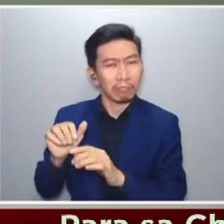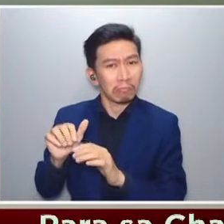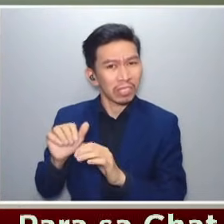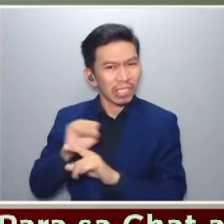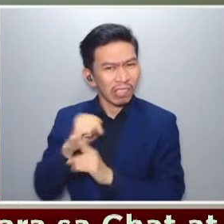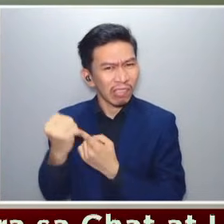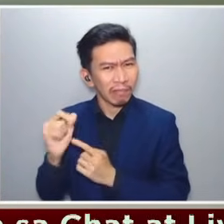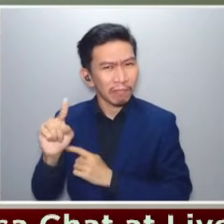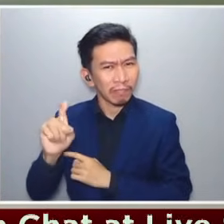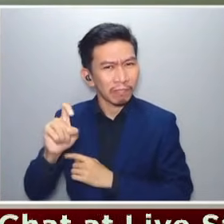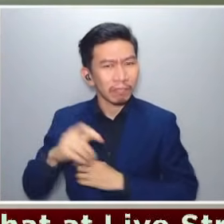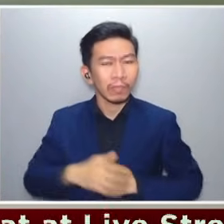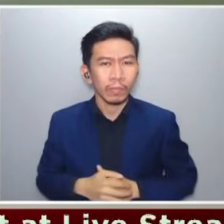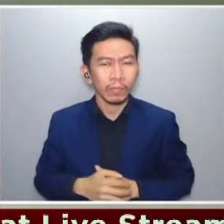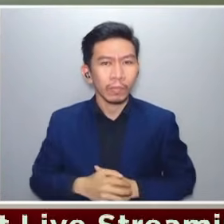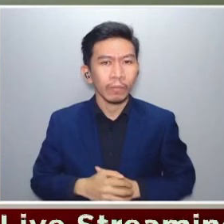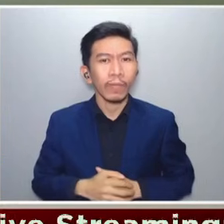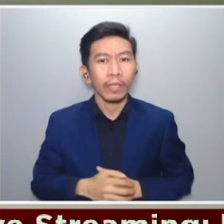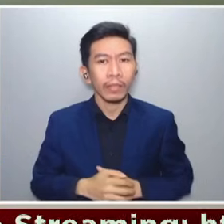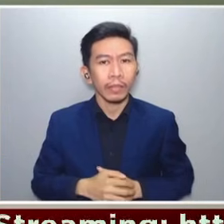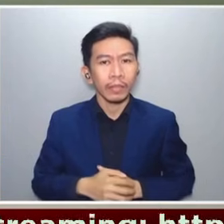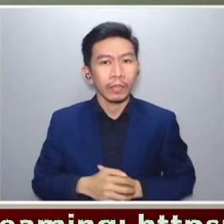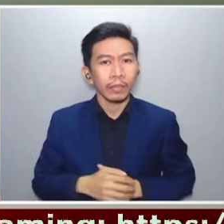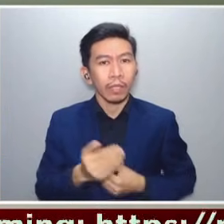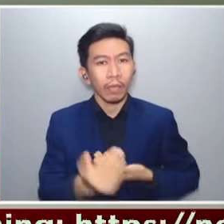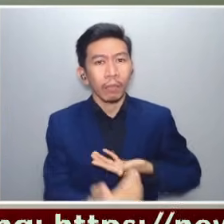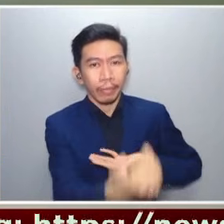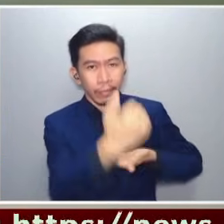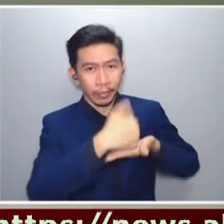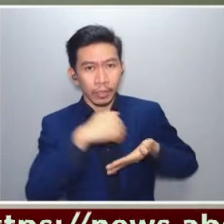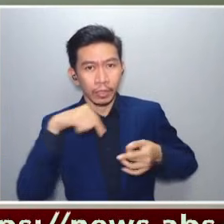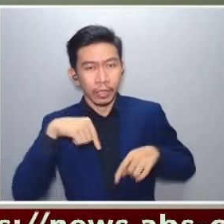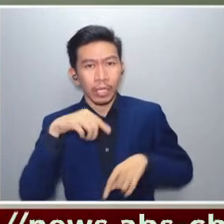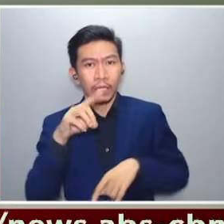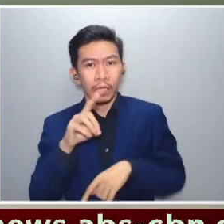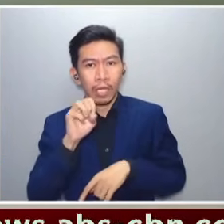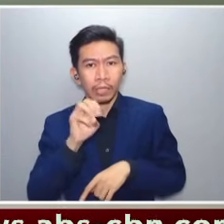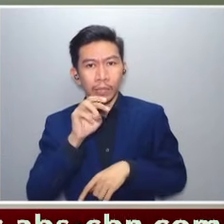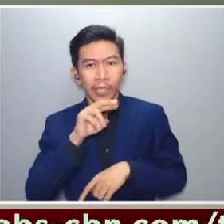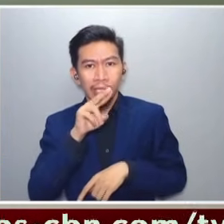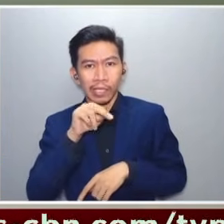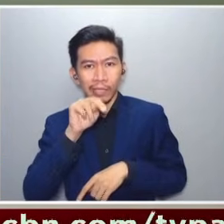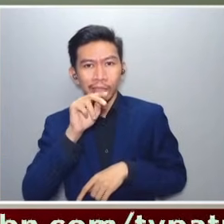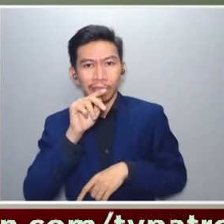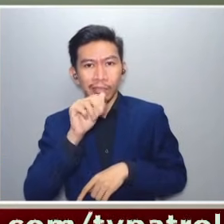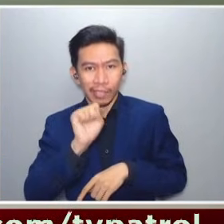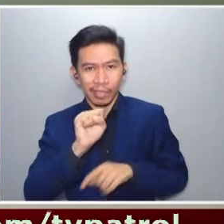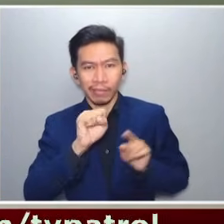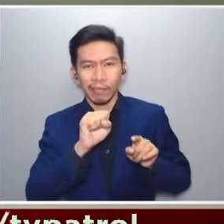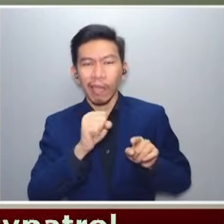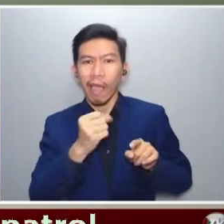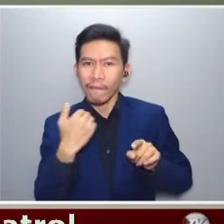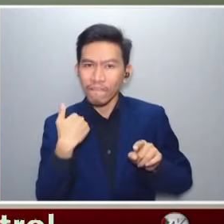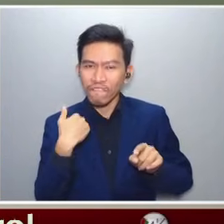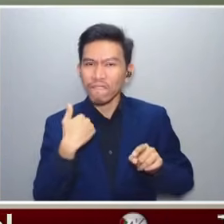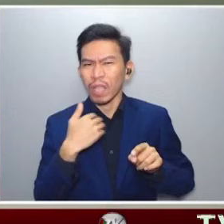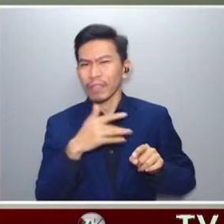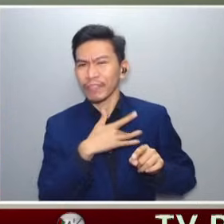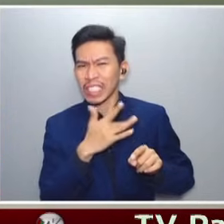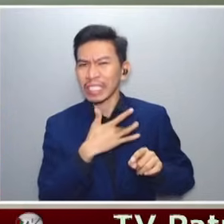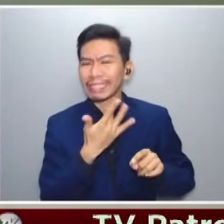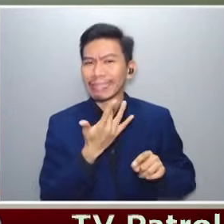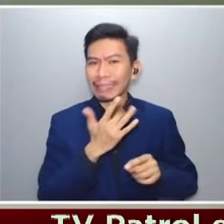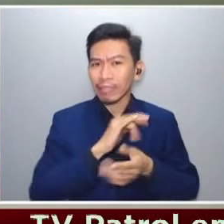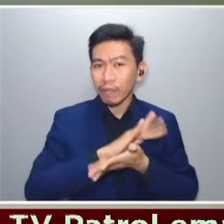Bernadette, sa mga magpupunta rito sa paggamutan ng Dasmariñas na may sintomas ng COVID-19, ay kailangan muna nilang maghintay dito sa parking